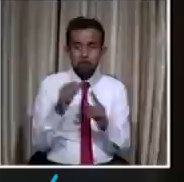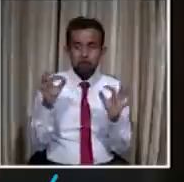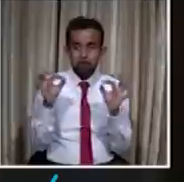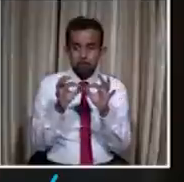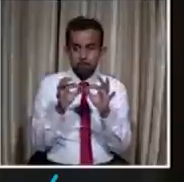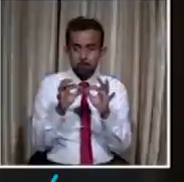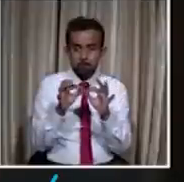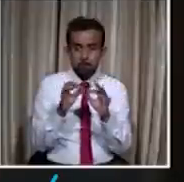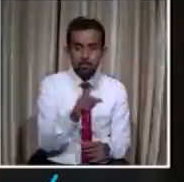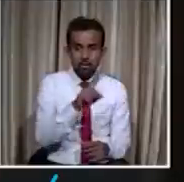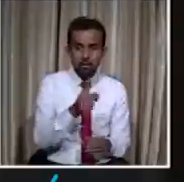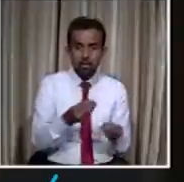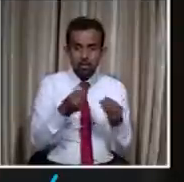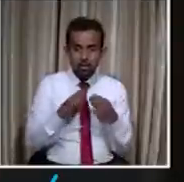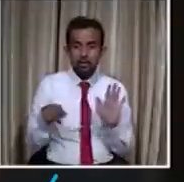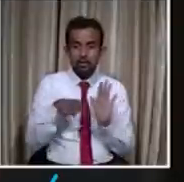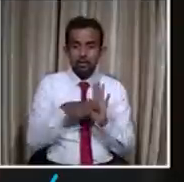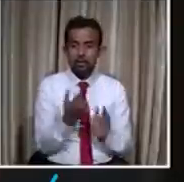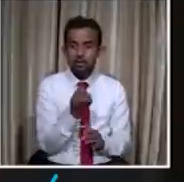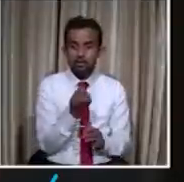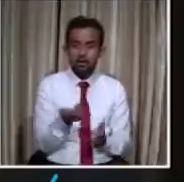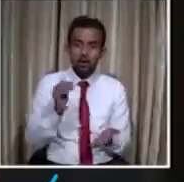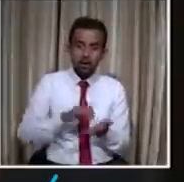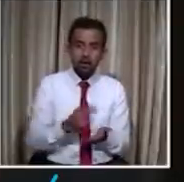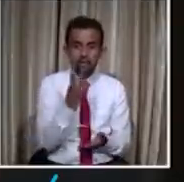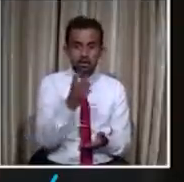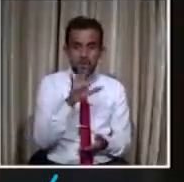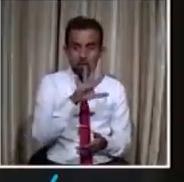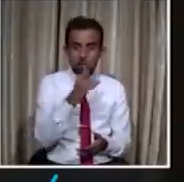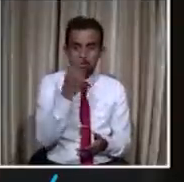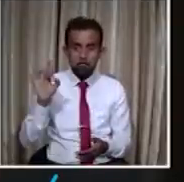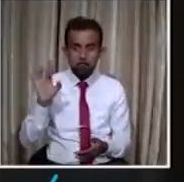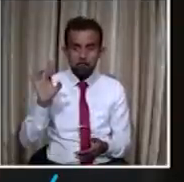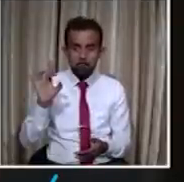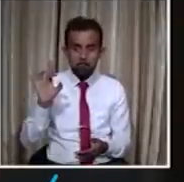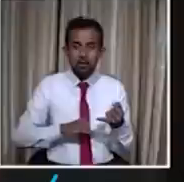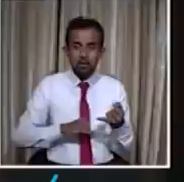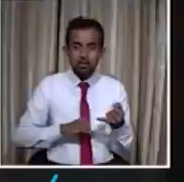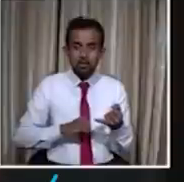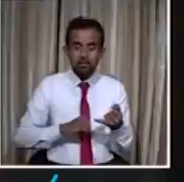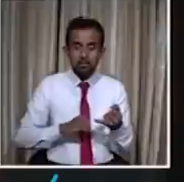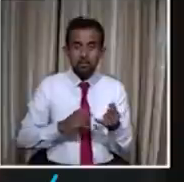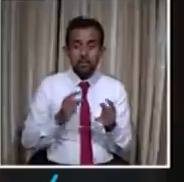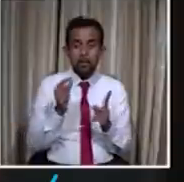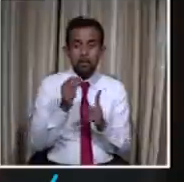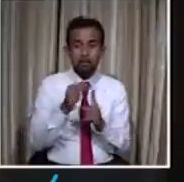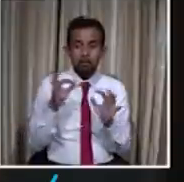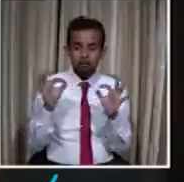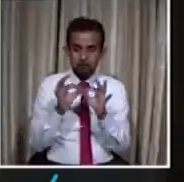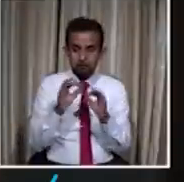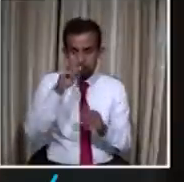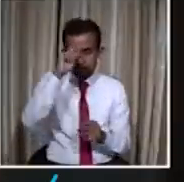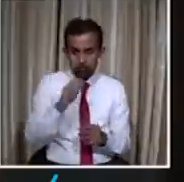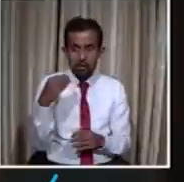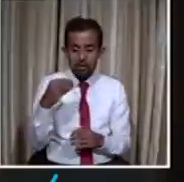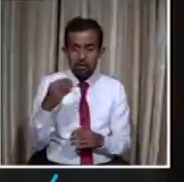ජයසුන්දර මහත්මයා. 2001 හම්බුනේ ඍණ ආර්ථිකයා. 2005 ඉඳලා 2015 දක්වා උපදේශ දුන්නේ පීබී ජයසුන්දර මහත්මයා. එතකොට අත් තුනේ අපිට